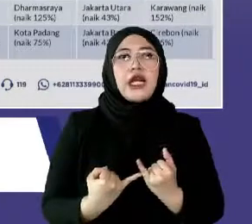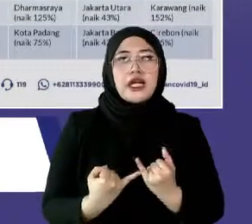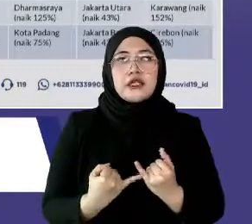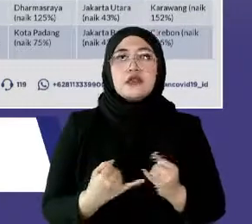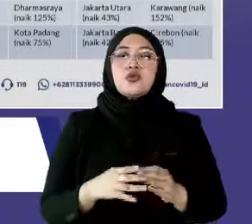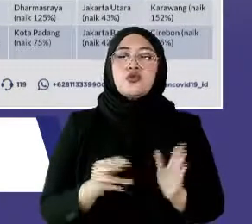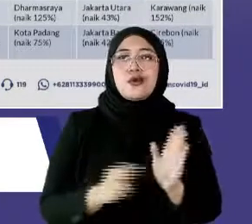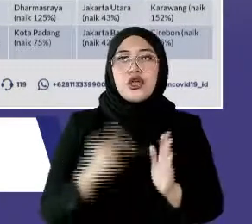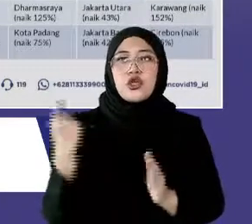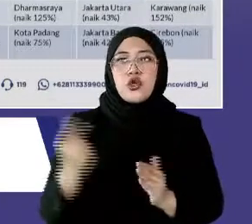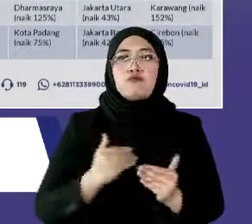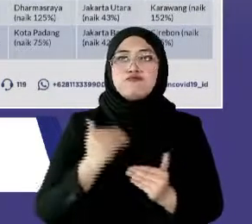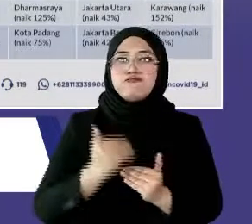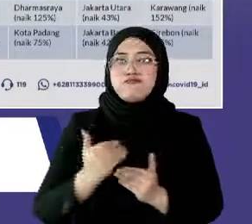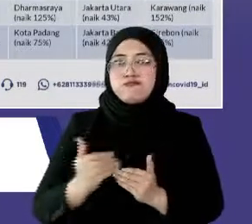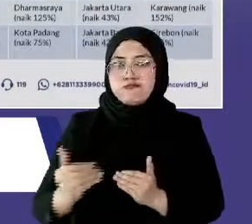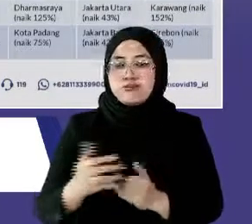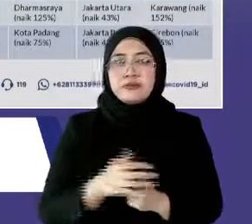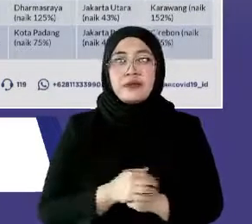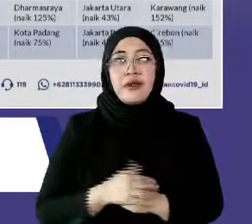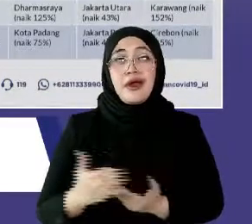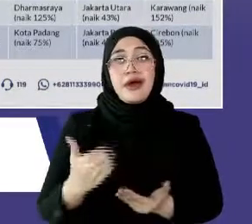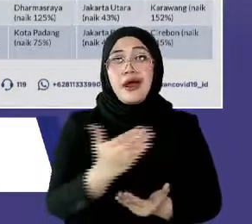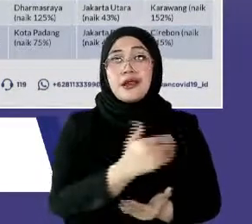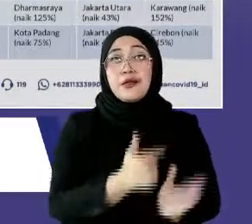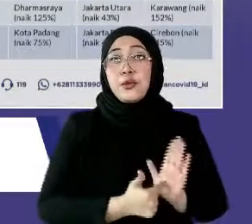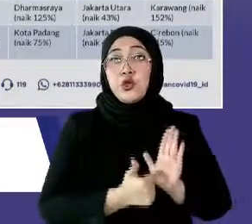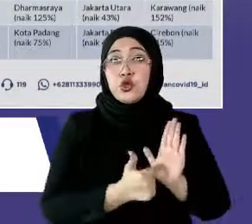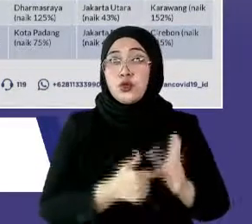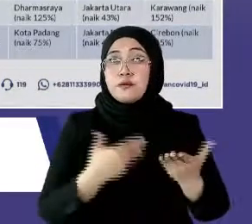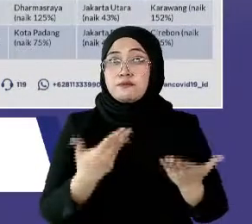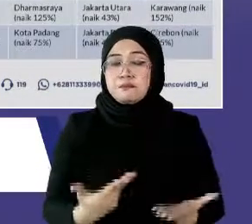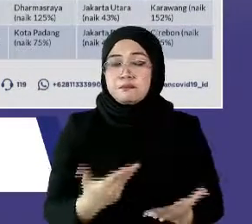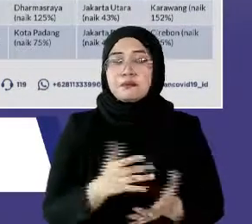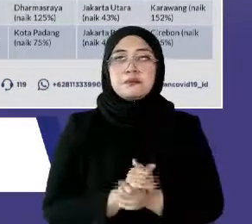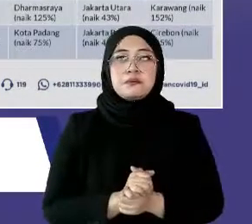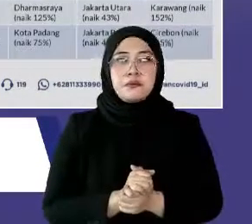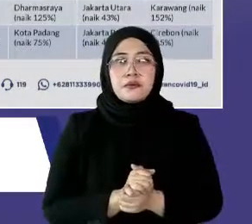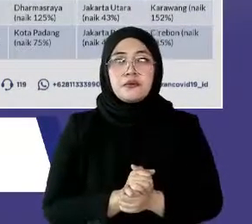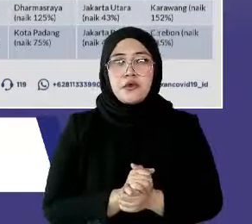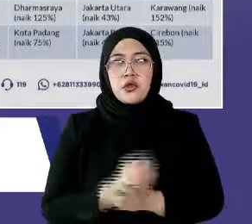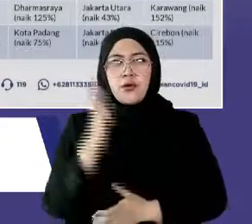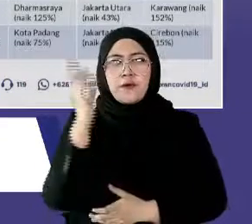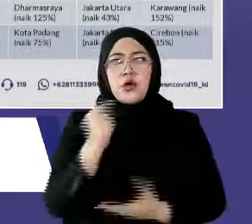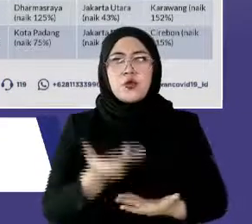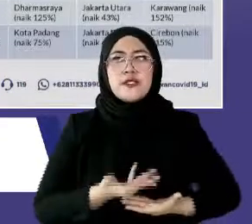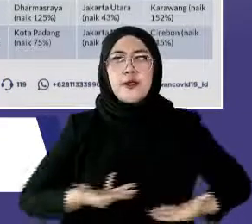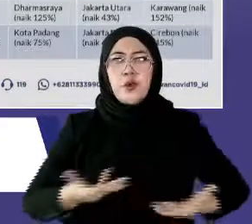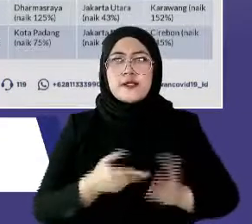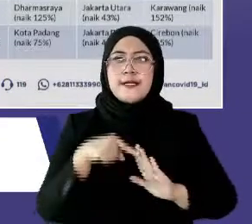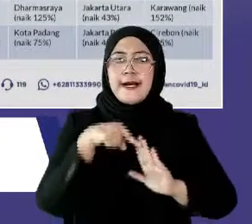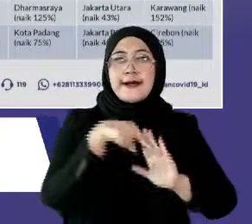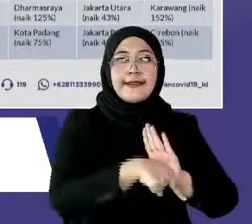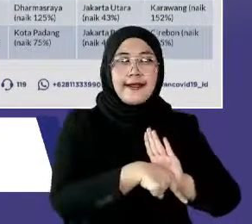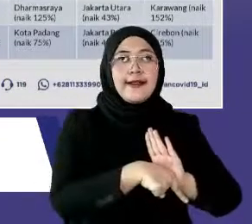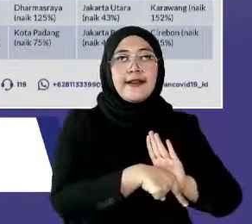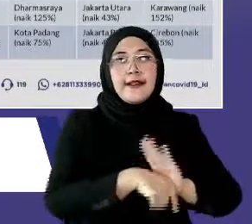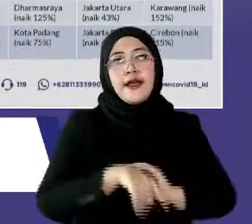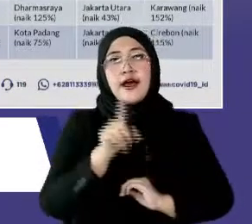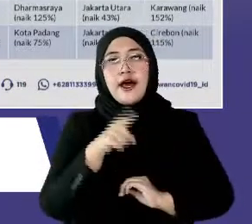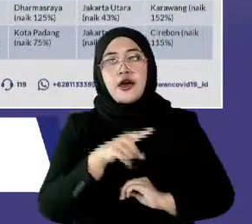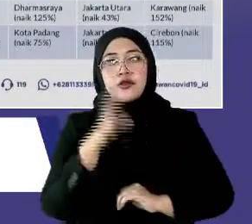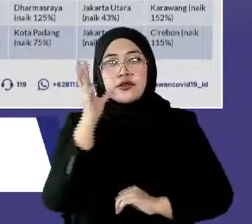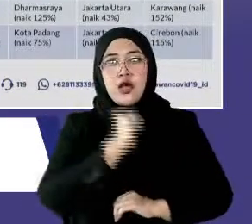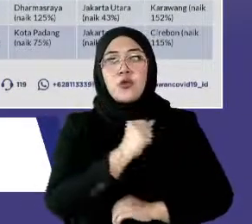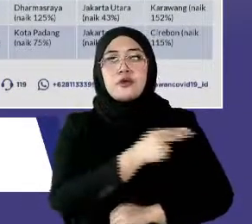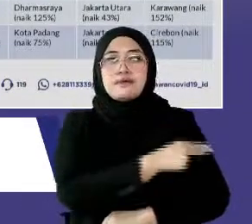nasional data ini menunjukkan bahwa untuk dapat melihat kondisi secara detail maka harus